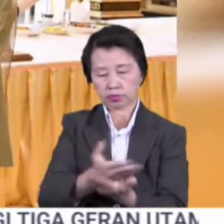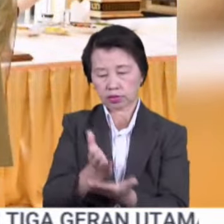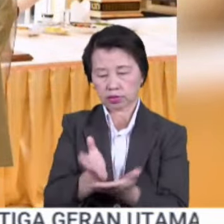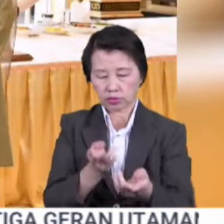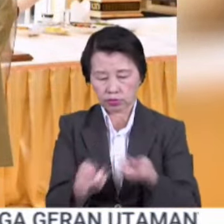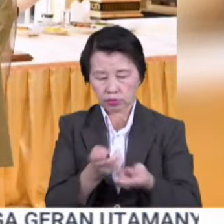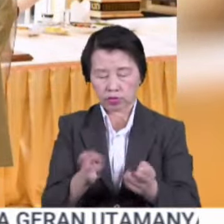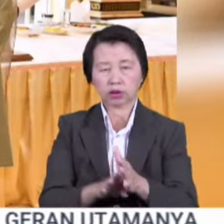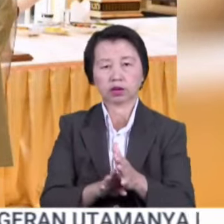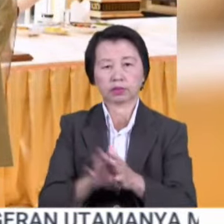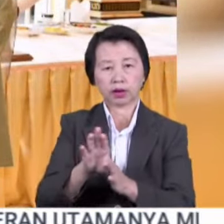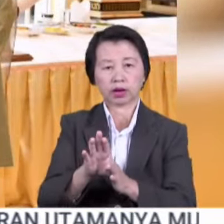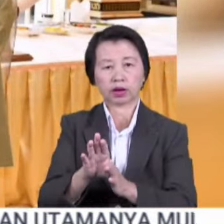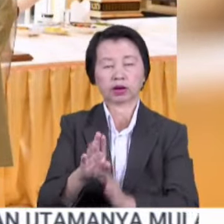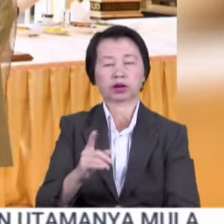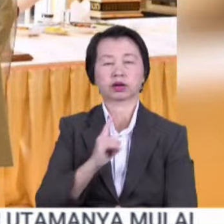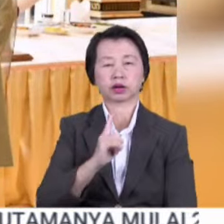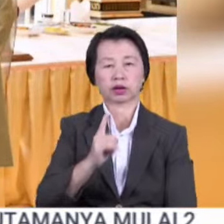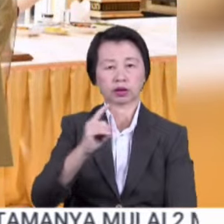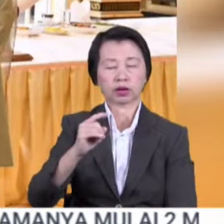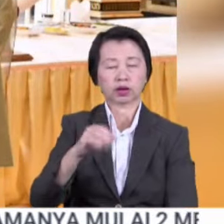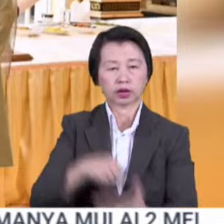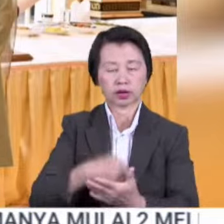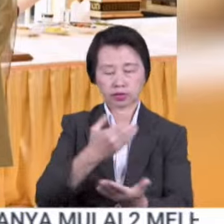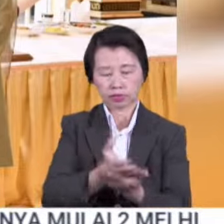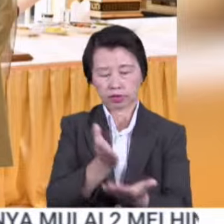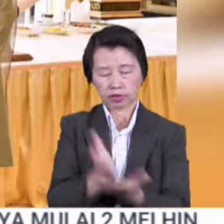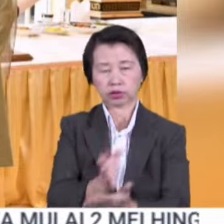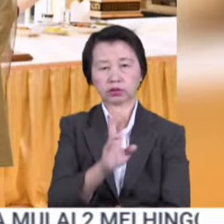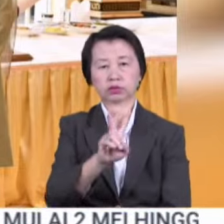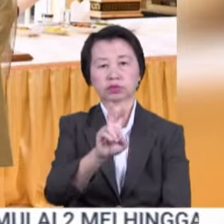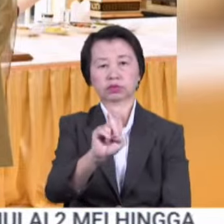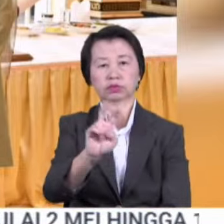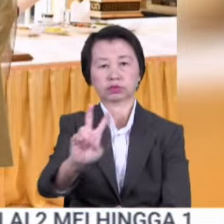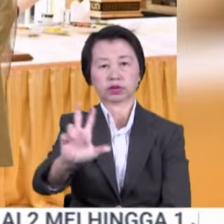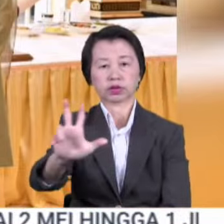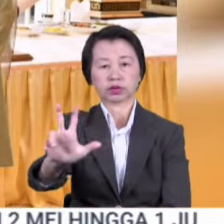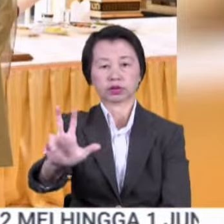pembangunan hal-hal Islam dalam budget 2023